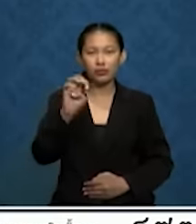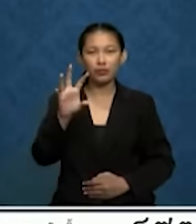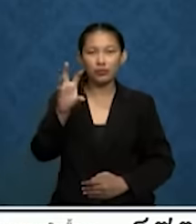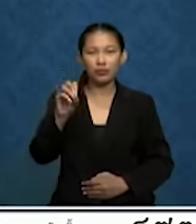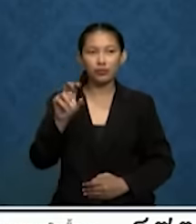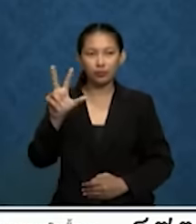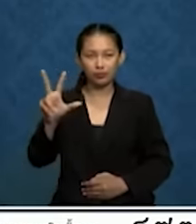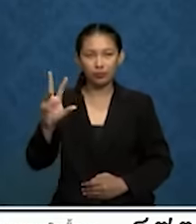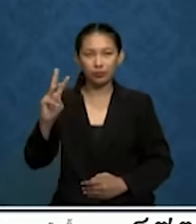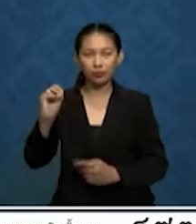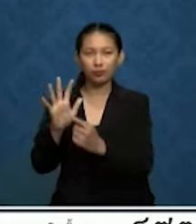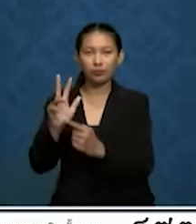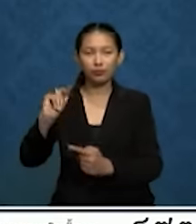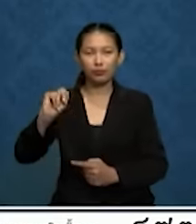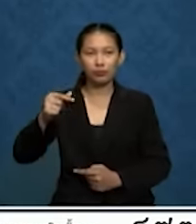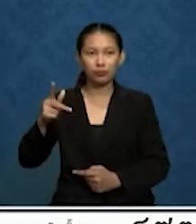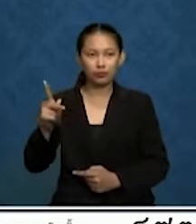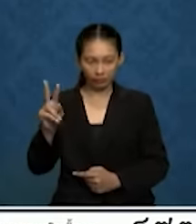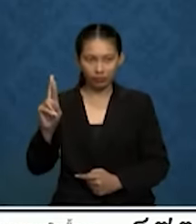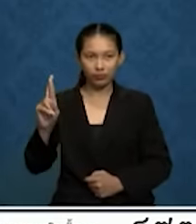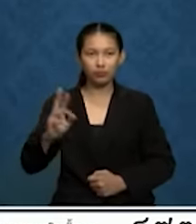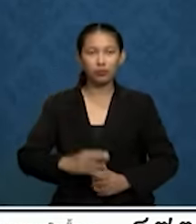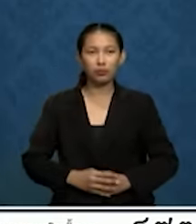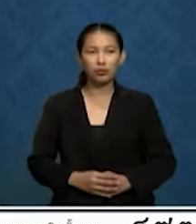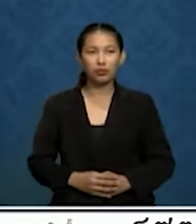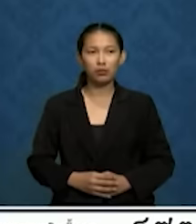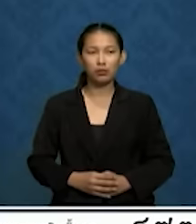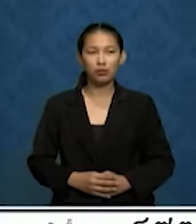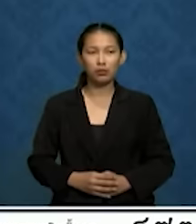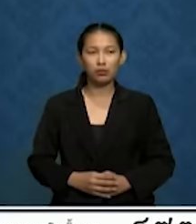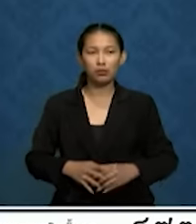453นายมังกรยนตระกูล เห็นชอบครับ